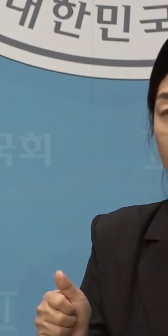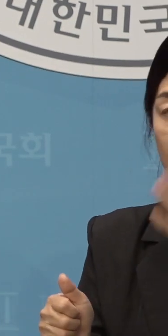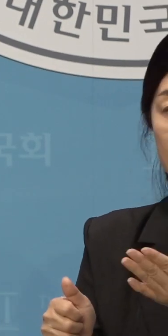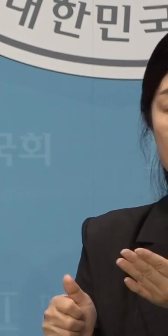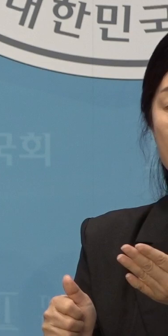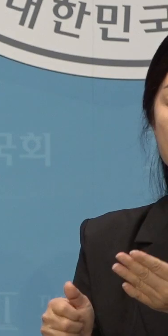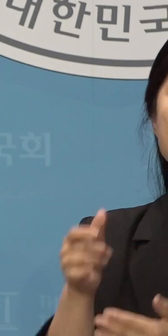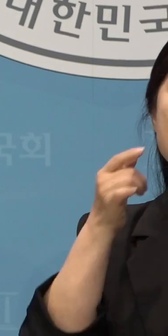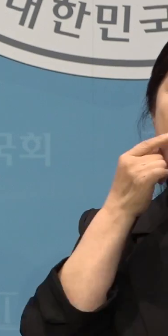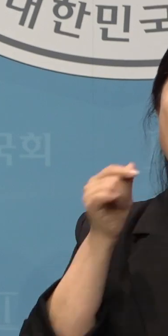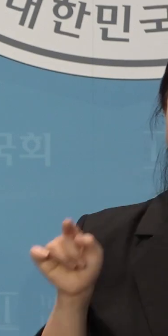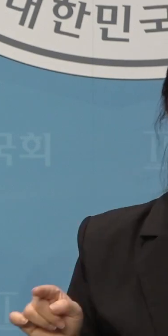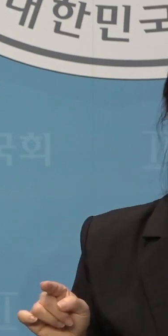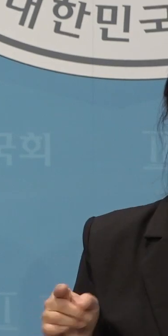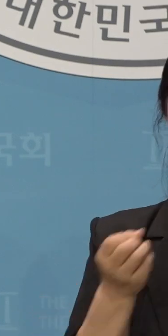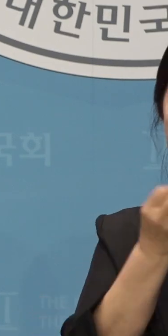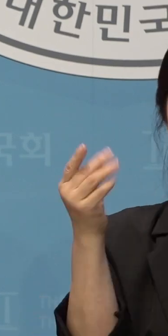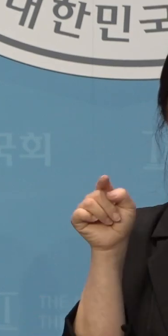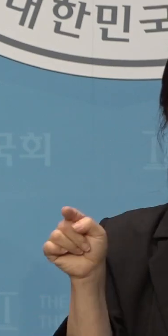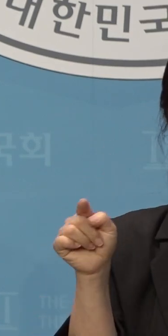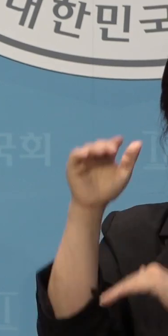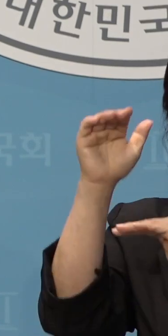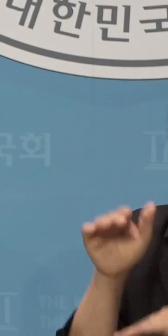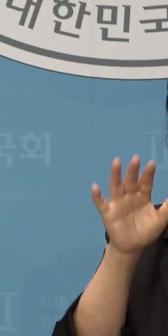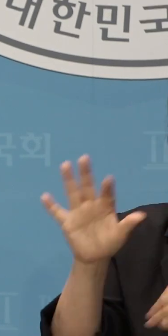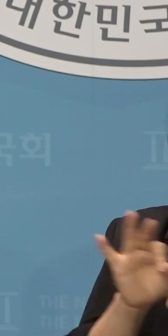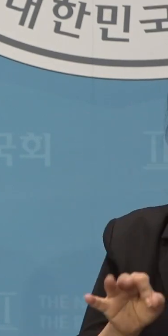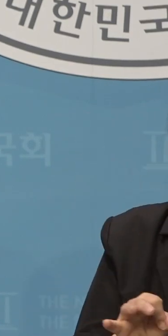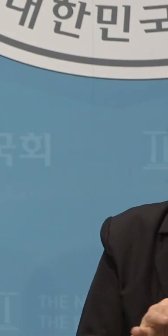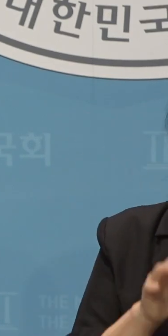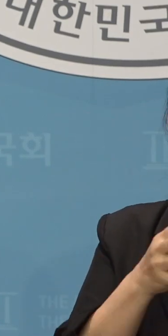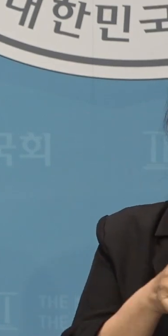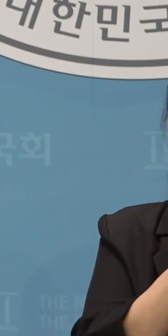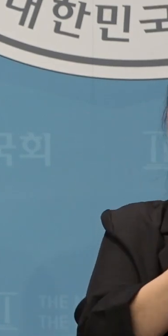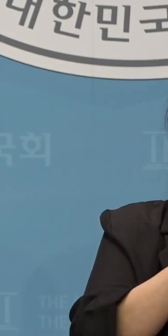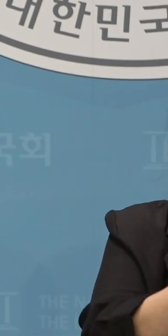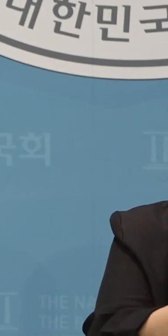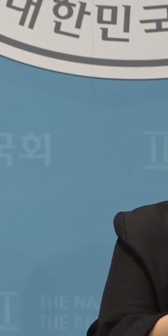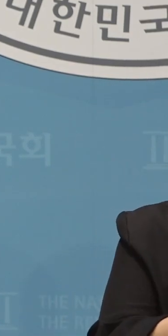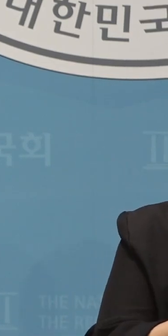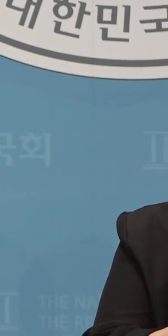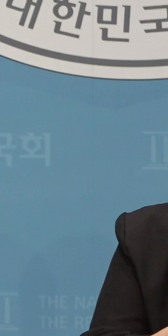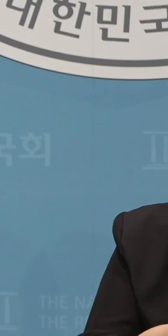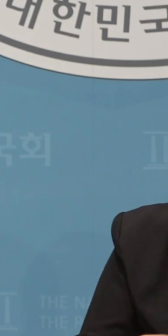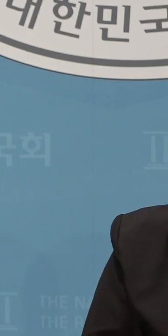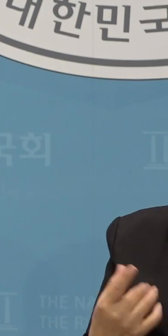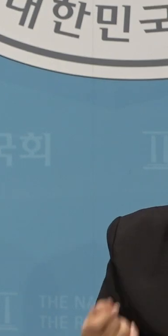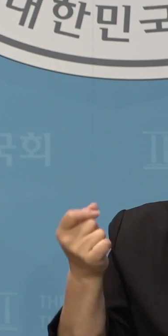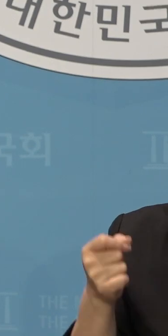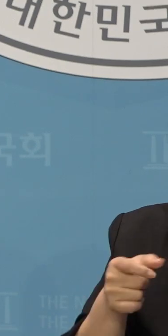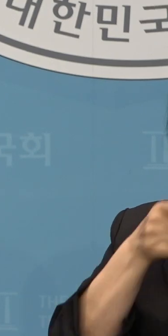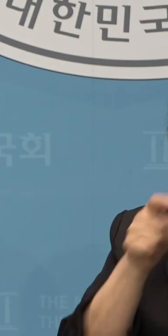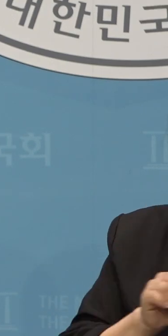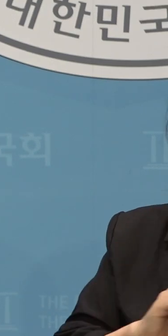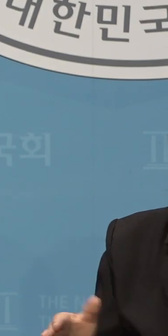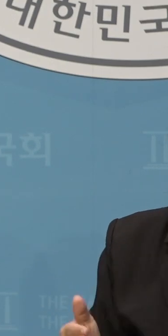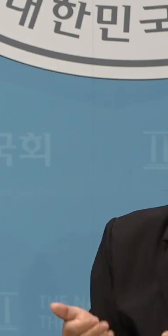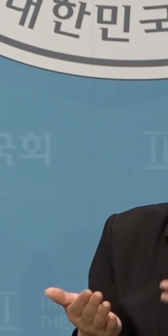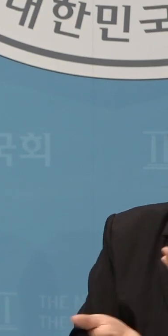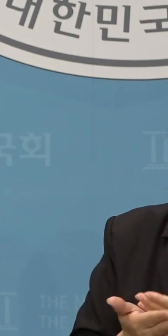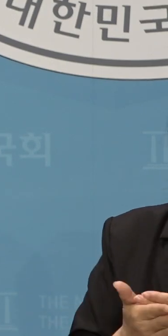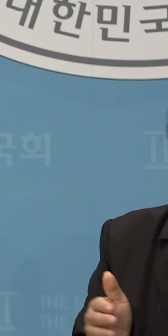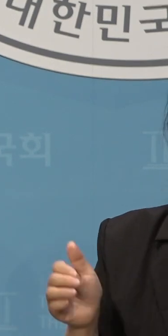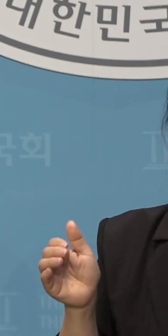일본 아사히신문이 한국 정부 여당이 일본 측에 후쿠시마 핵 오염수 조기 방류를 비공식적으로